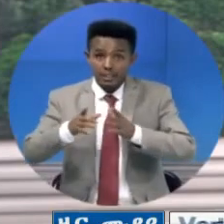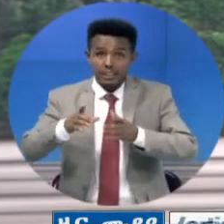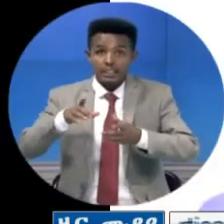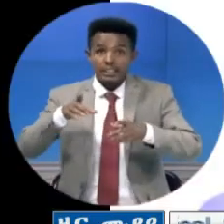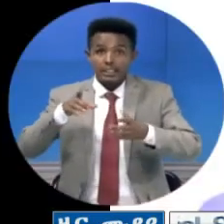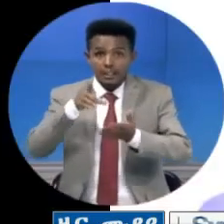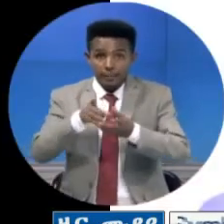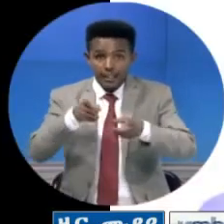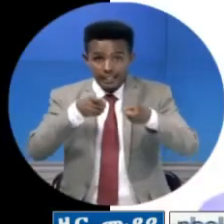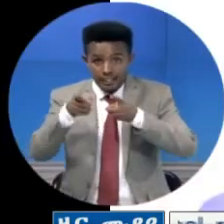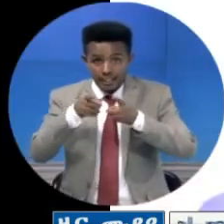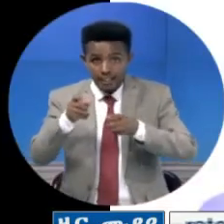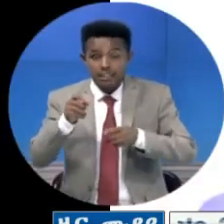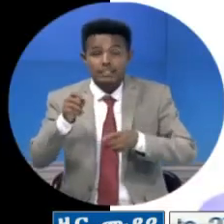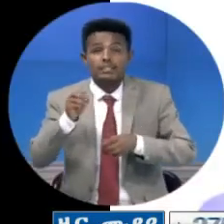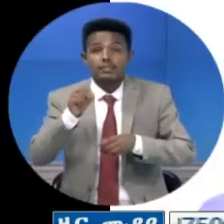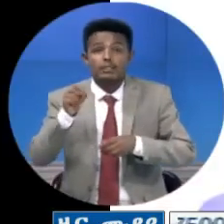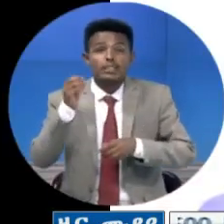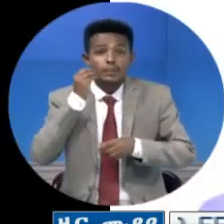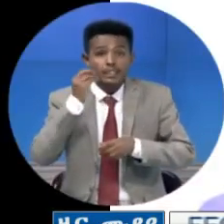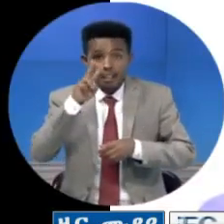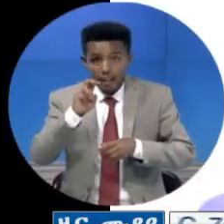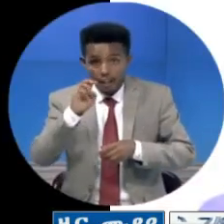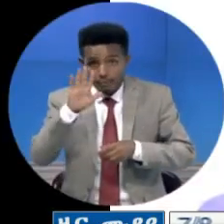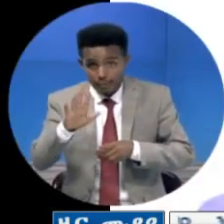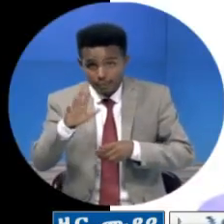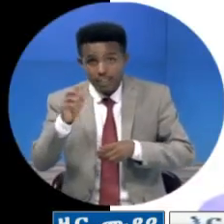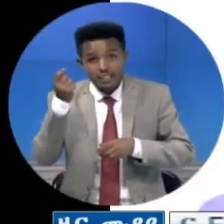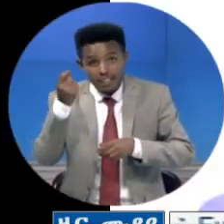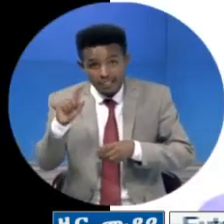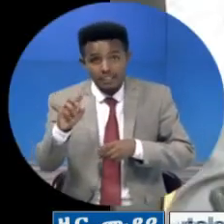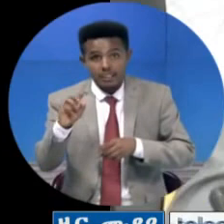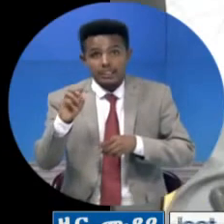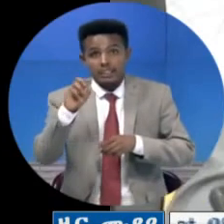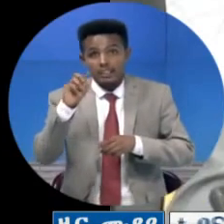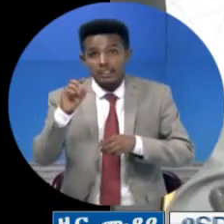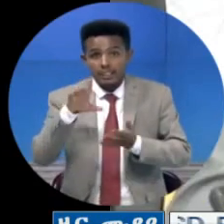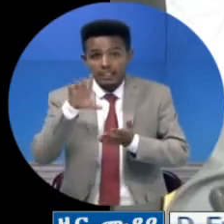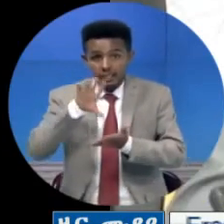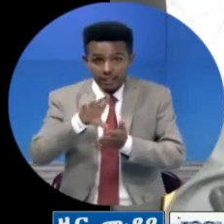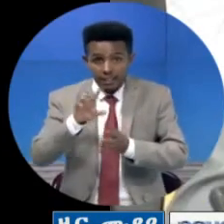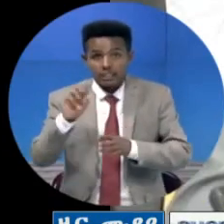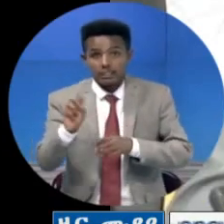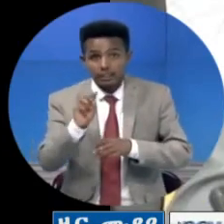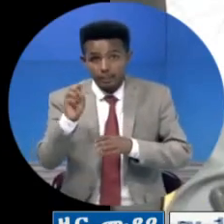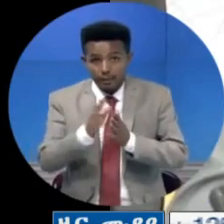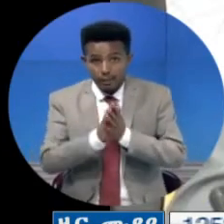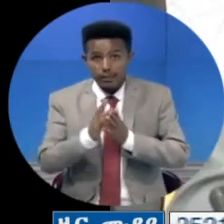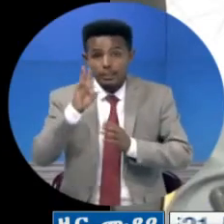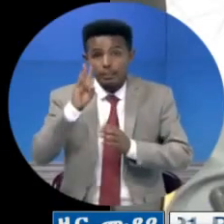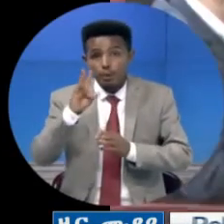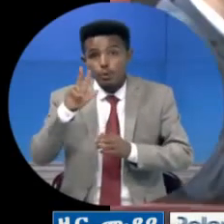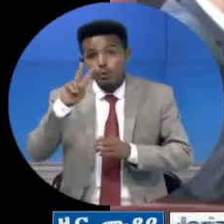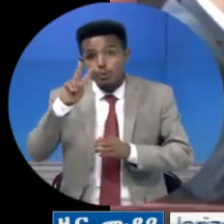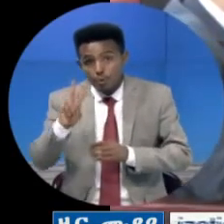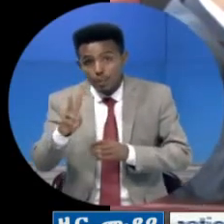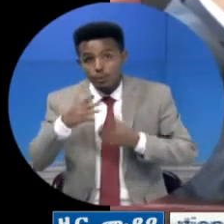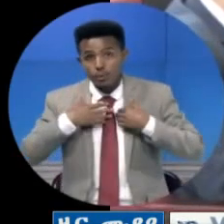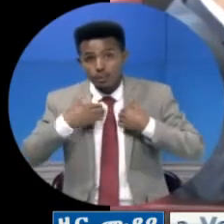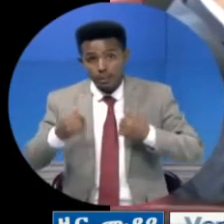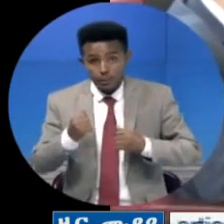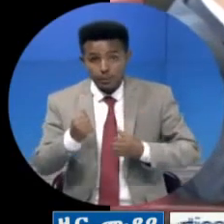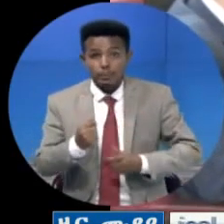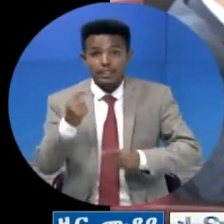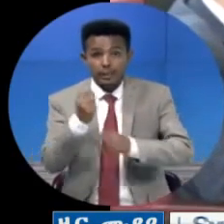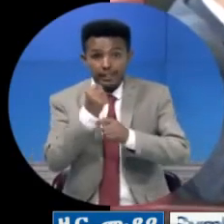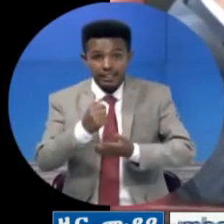አቅርቦትና አስተዳደር ጽህፈት ቤት ከ25 የከተማና 11 የገጠር ቀበሌ ለተውጣጡ 72 ወጣቶች በእሳት አደጋ መከላከል ዙሪያ በተግባር የተደገፈ